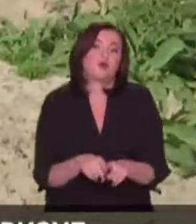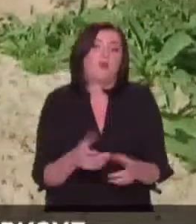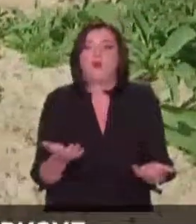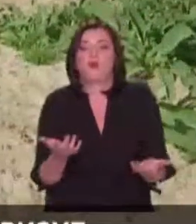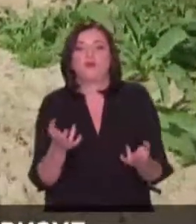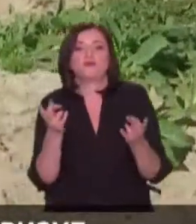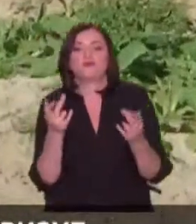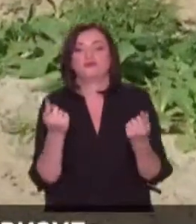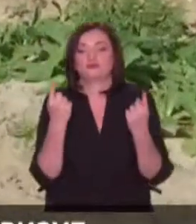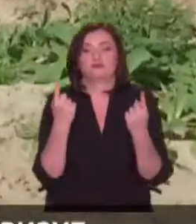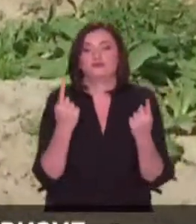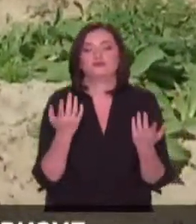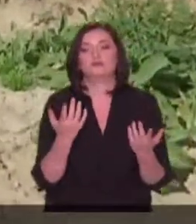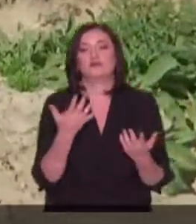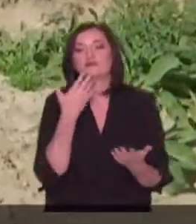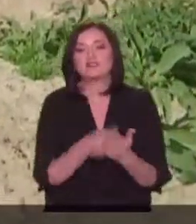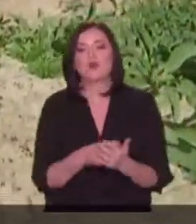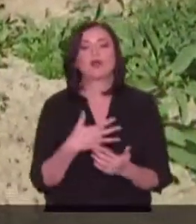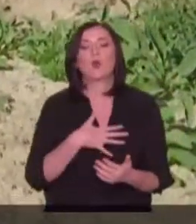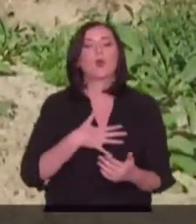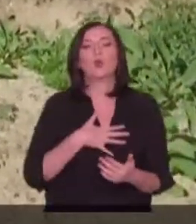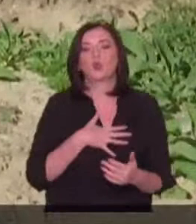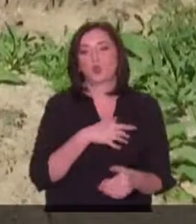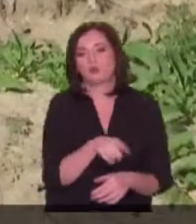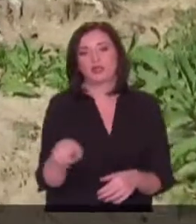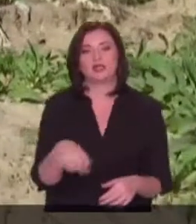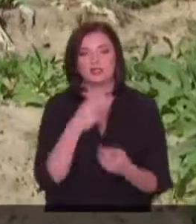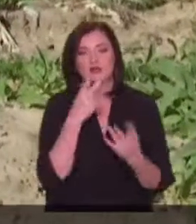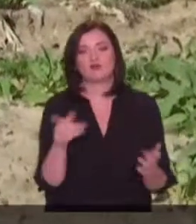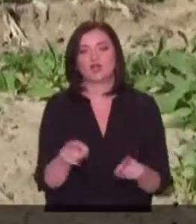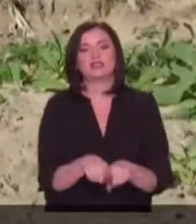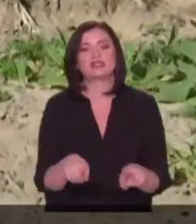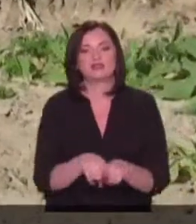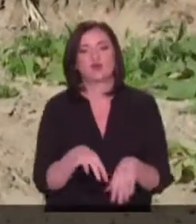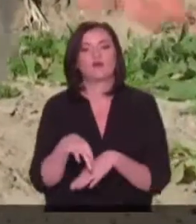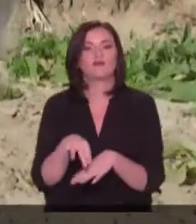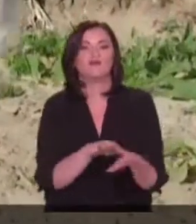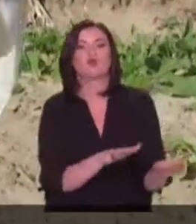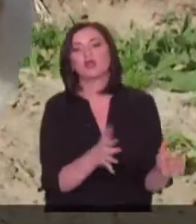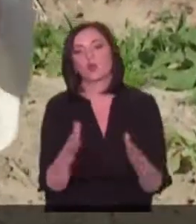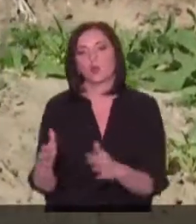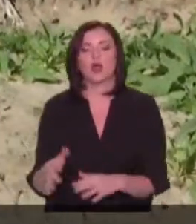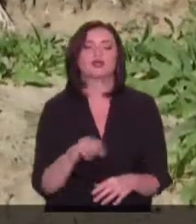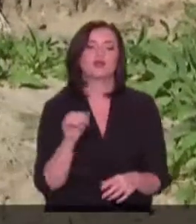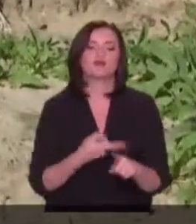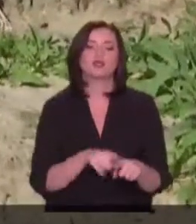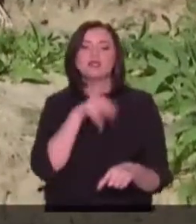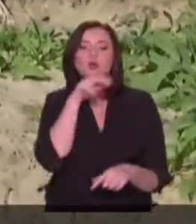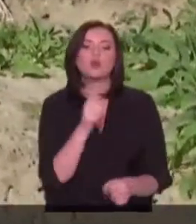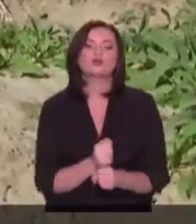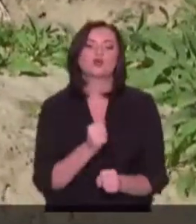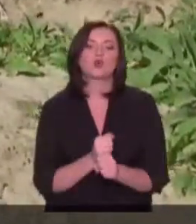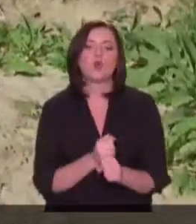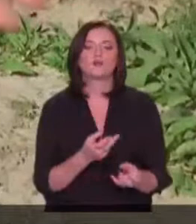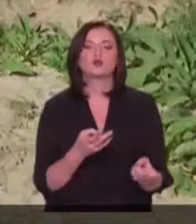в цих своїх улюбленицях вона не бачить. Вона їх все рівно виводить гуляти, і вони, ці кози, роблять